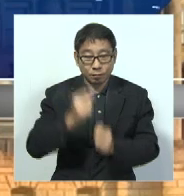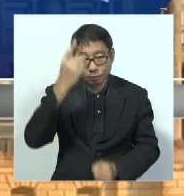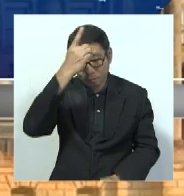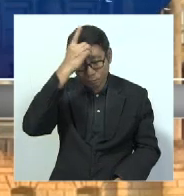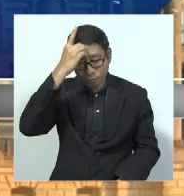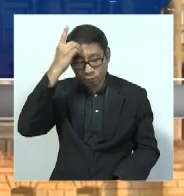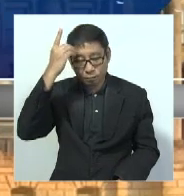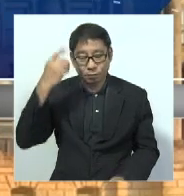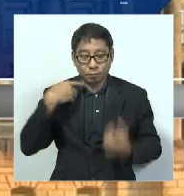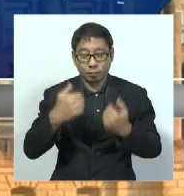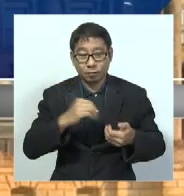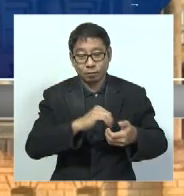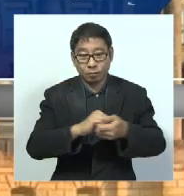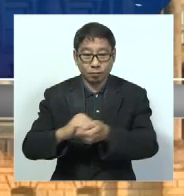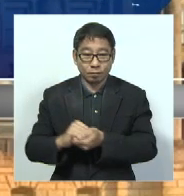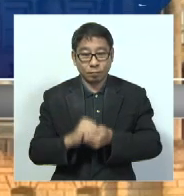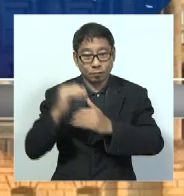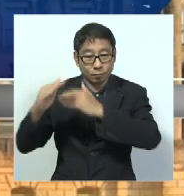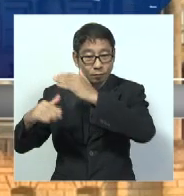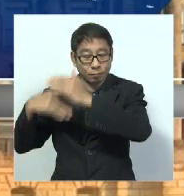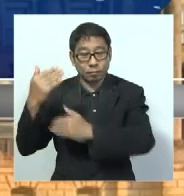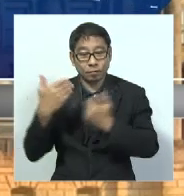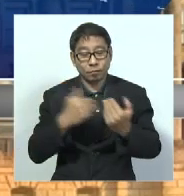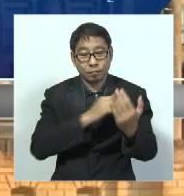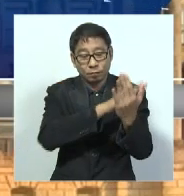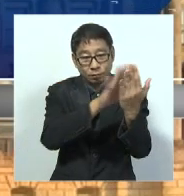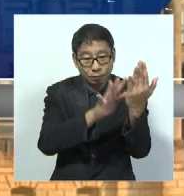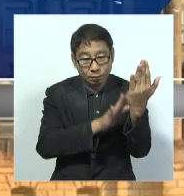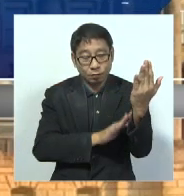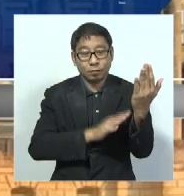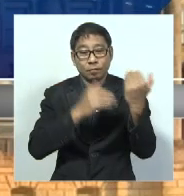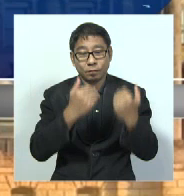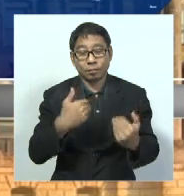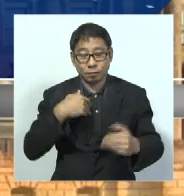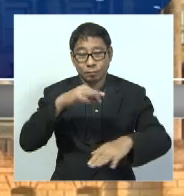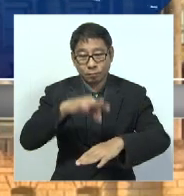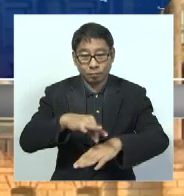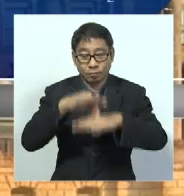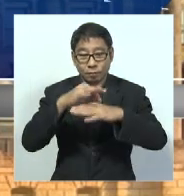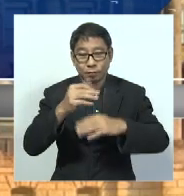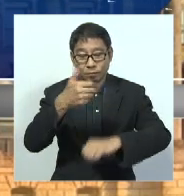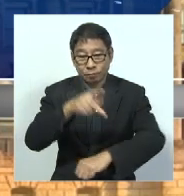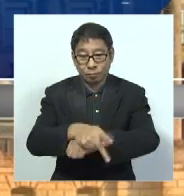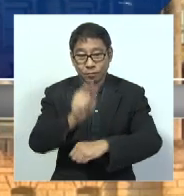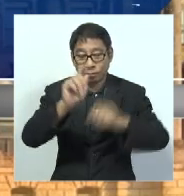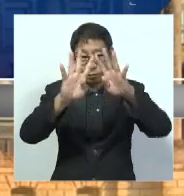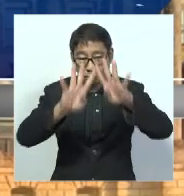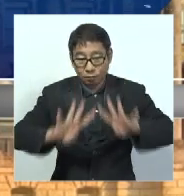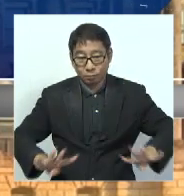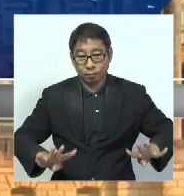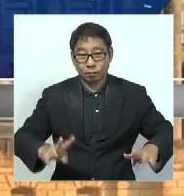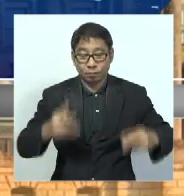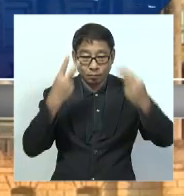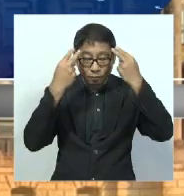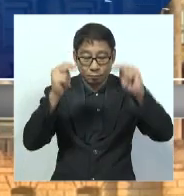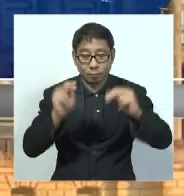มนีส่วนความร่วมมือด้านการพัฒนาในภูมิภาคในช่วงที่ไทยนะครับดำรงตำแหน่งประธานอาเซียนนั้นท่านนายกเ